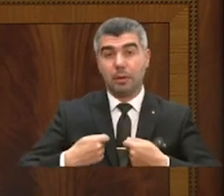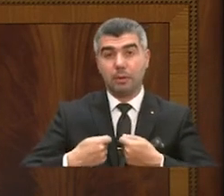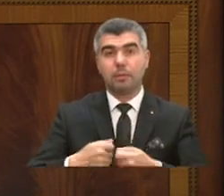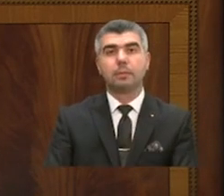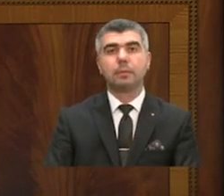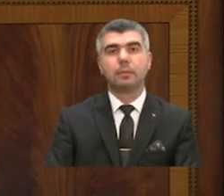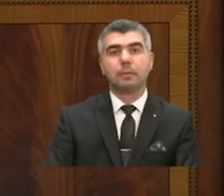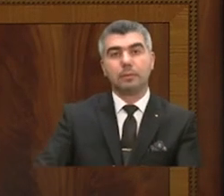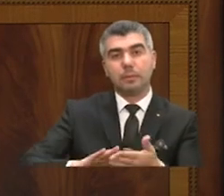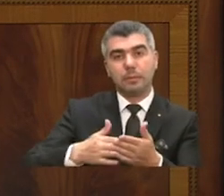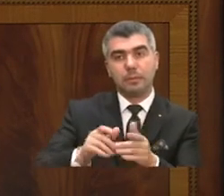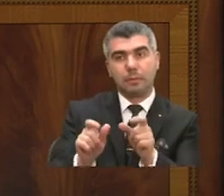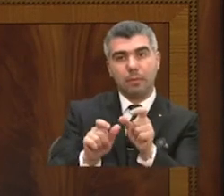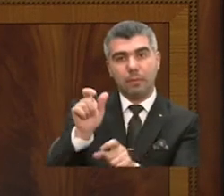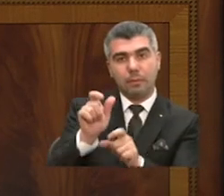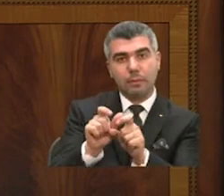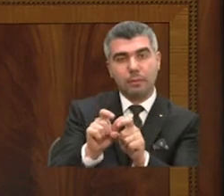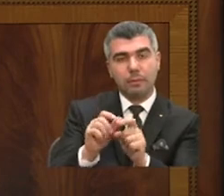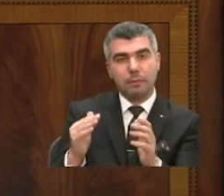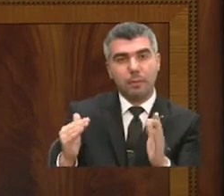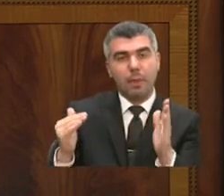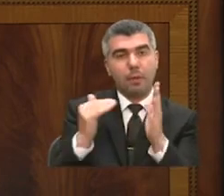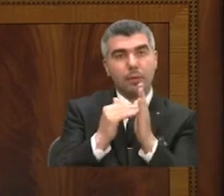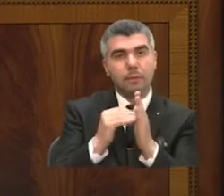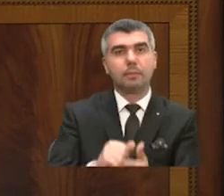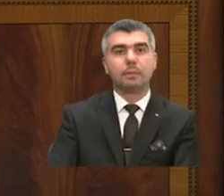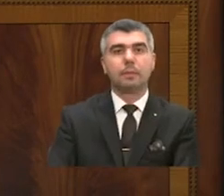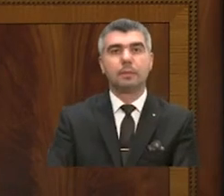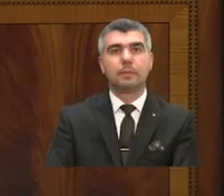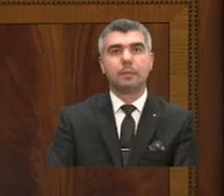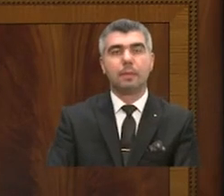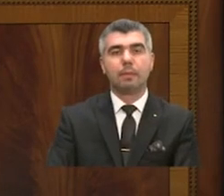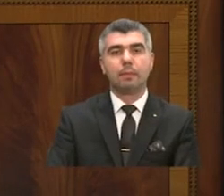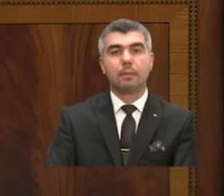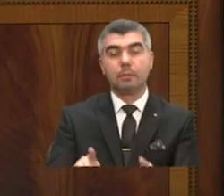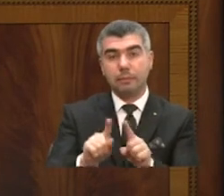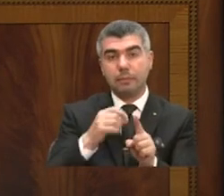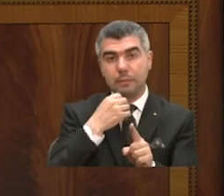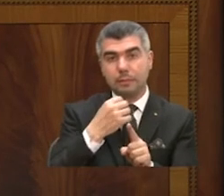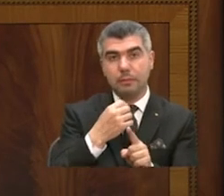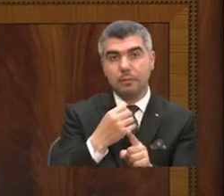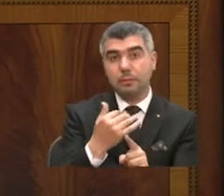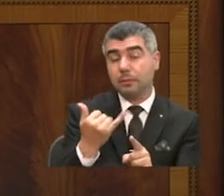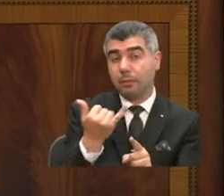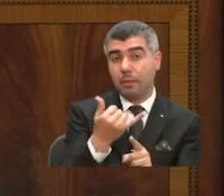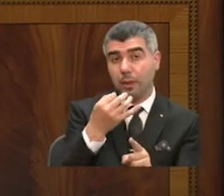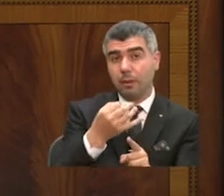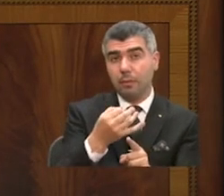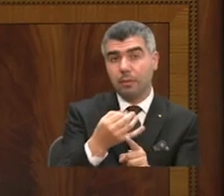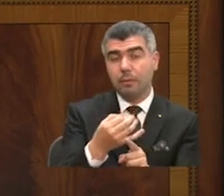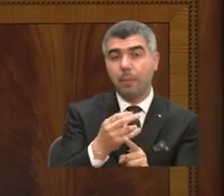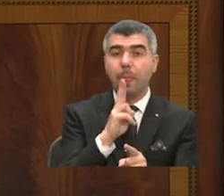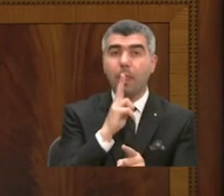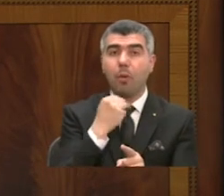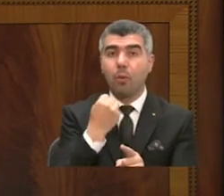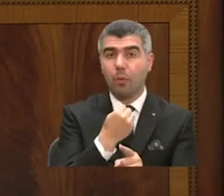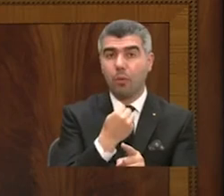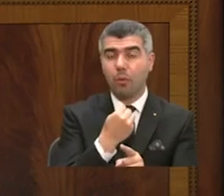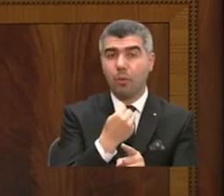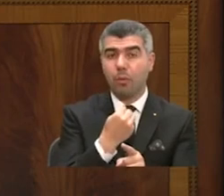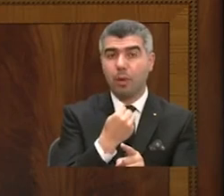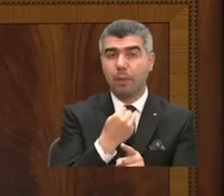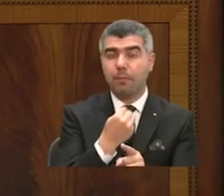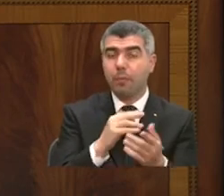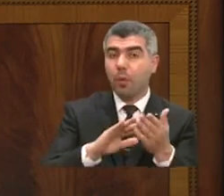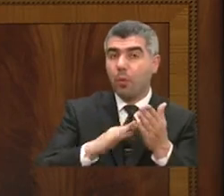النواب المحترمون، ختاما أود التأكيد على أن في الحكومة على أننا نحن